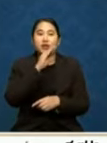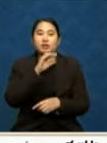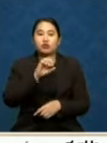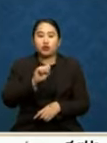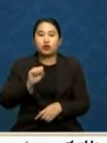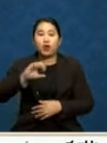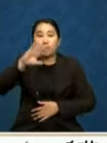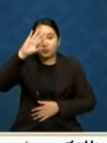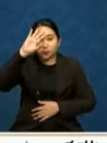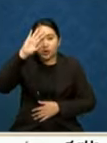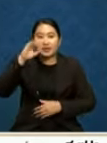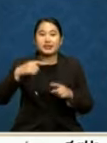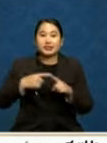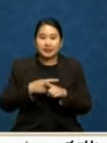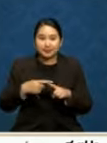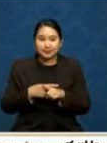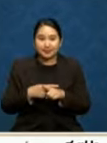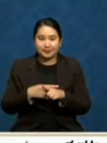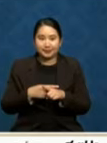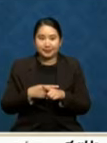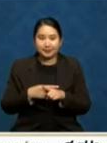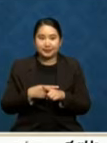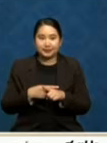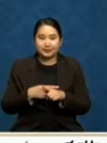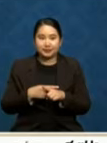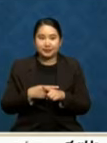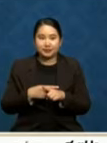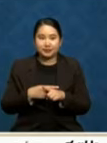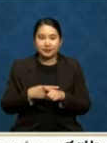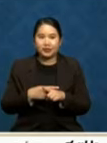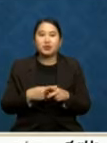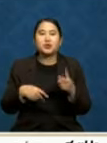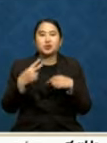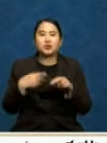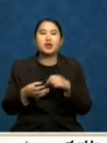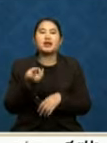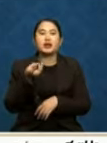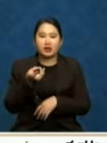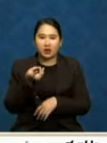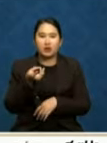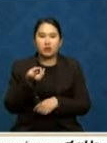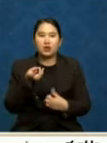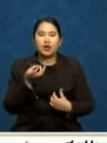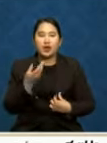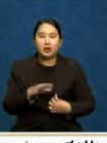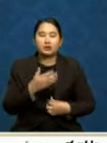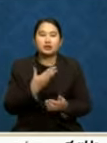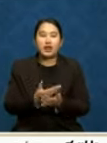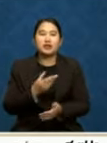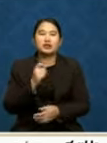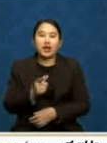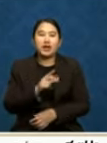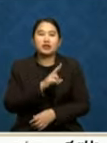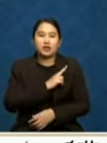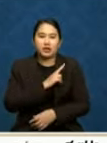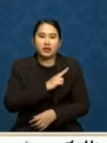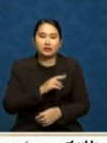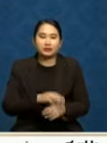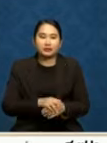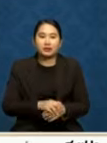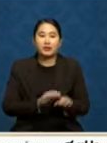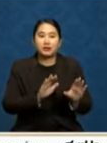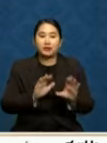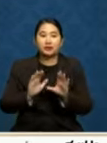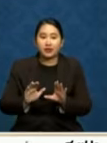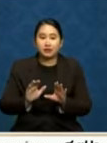ป่วยบาดเจ็บเนี่ยนะครับก็คุ้มครองนิดเดียวนะครับจากนั้นก็ต้องใช้เงินส่วนตัวนะครับก็ฝ